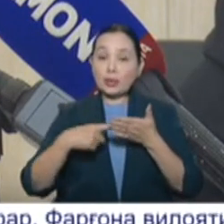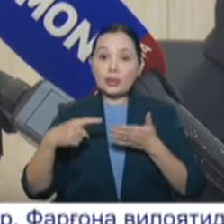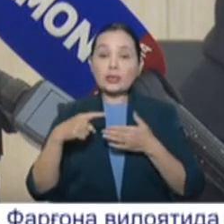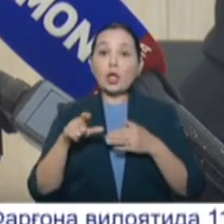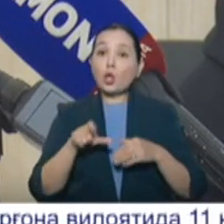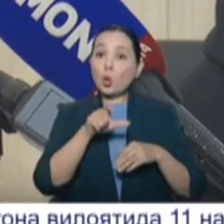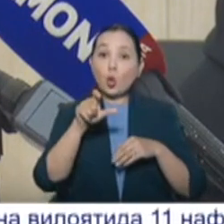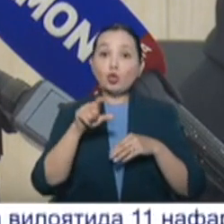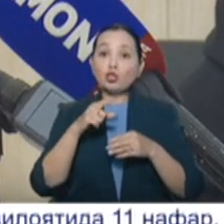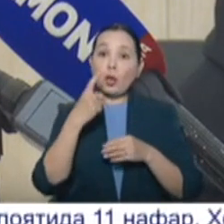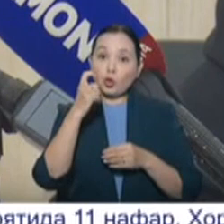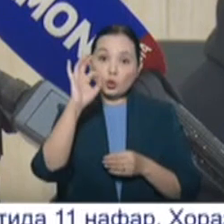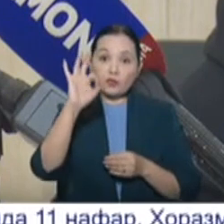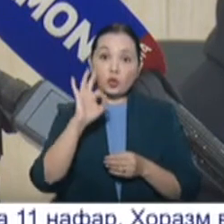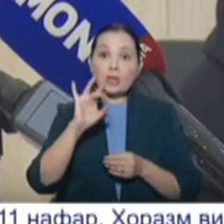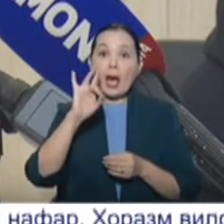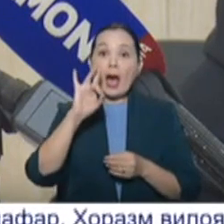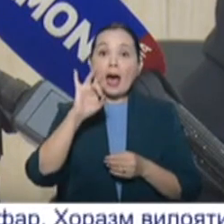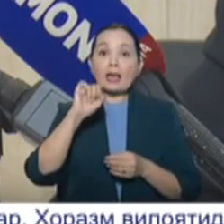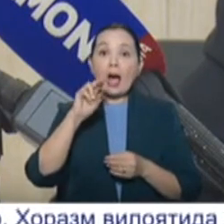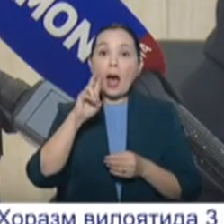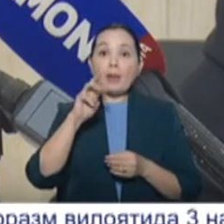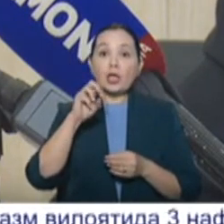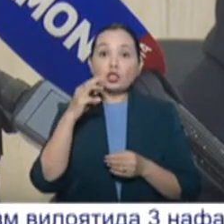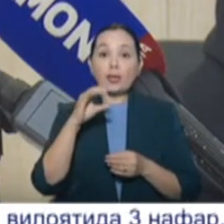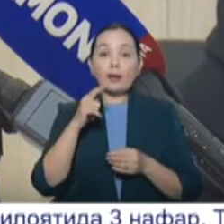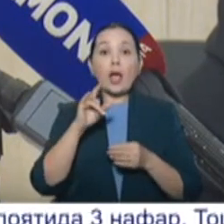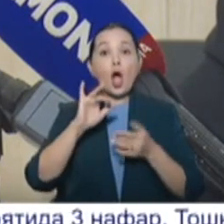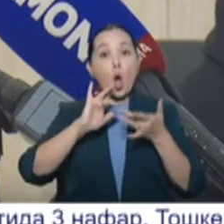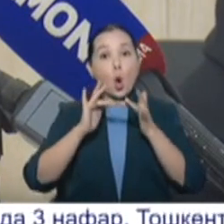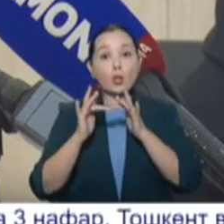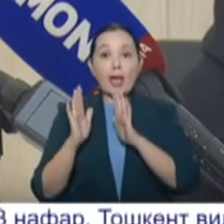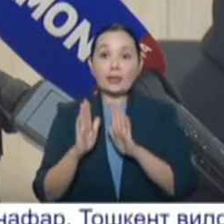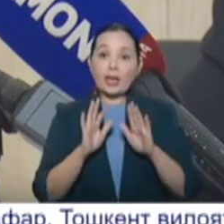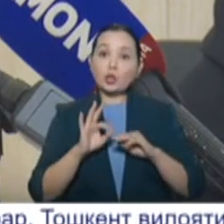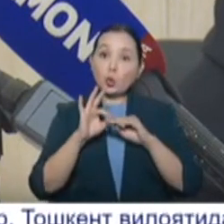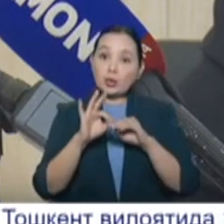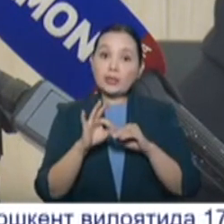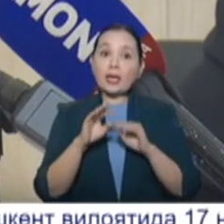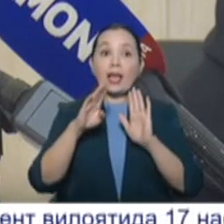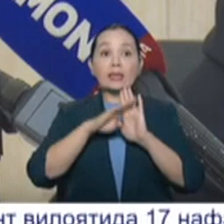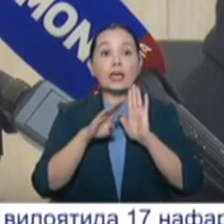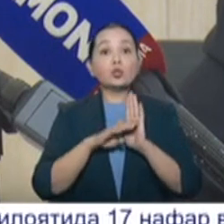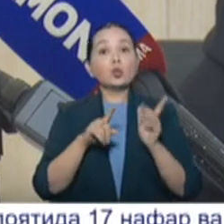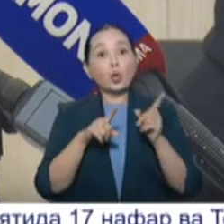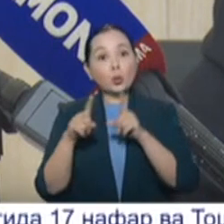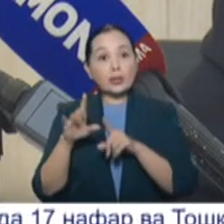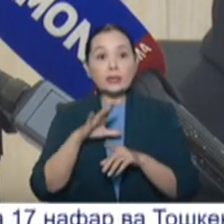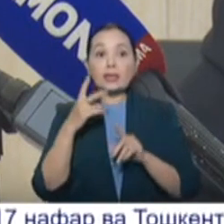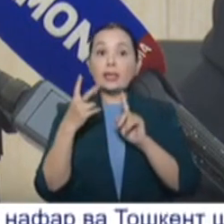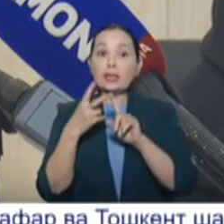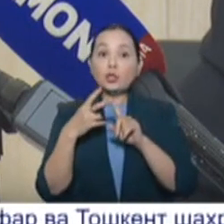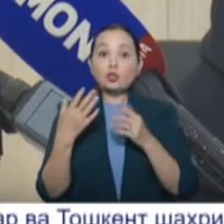tenderlarni o'tkazish 100% raqamlashtirilgan va tenderlarni onlayn tarzda o'tkaziladigan dasturga o'tkazdik.